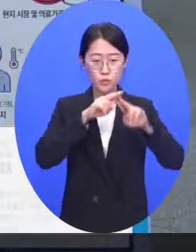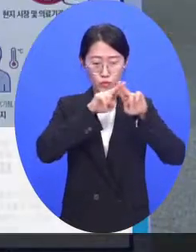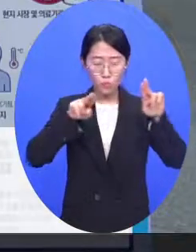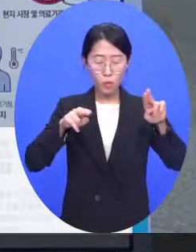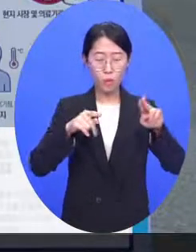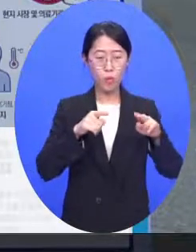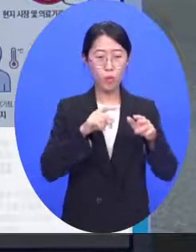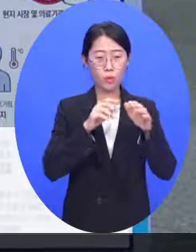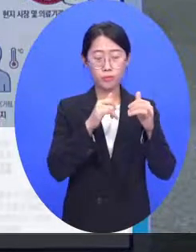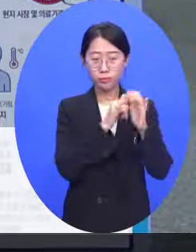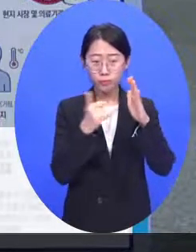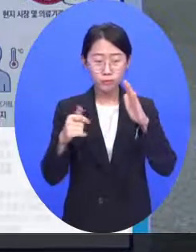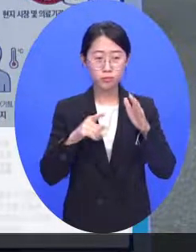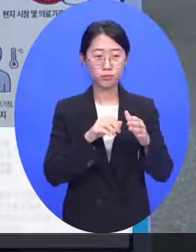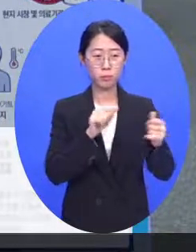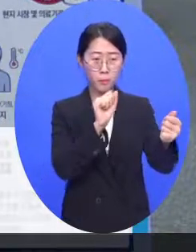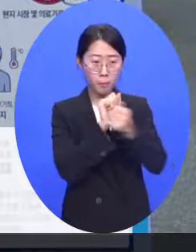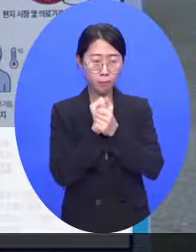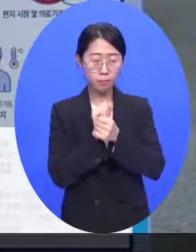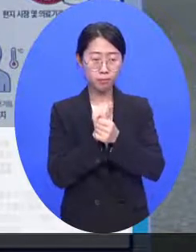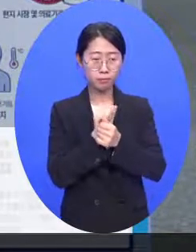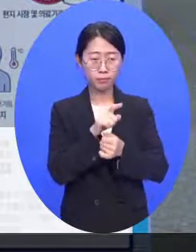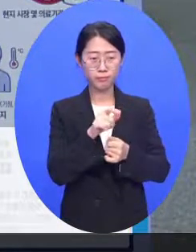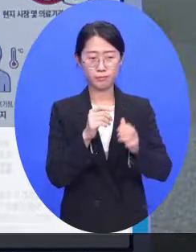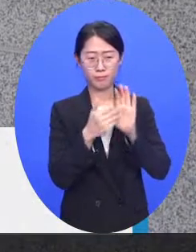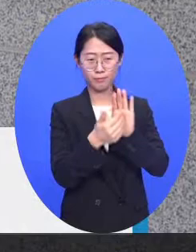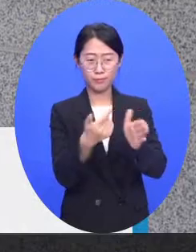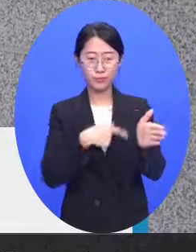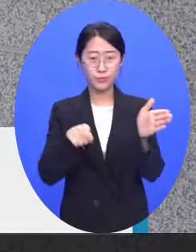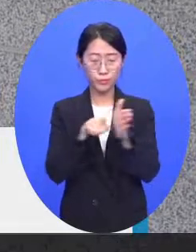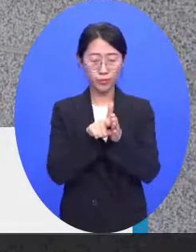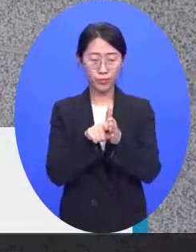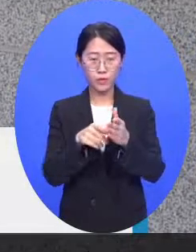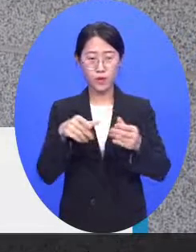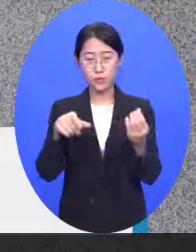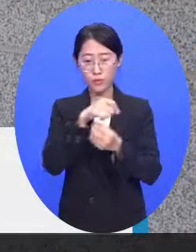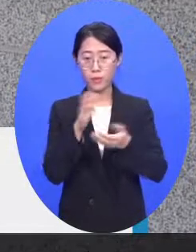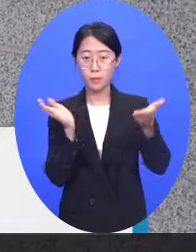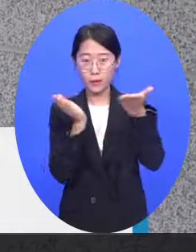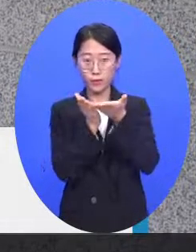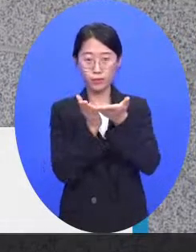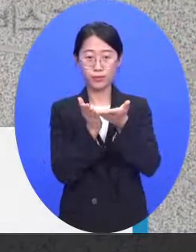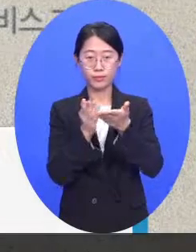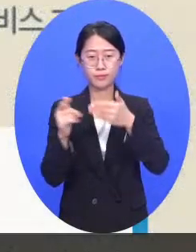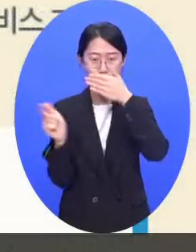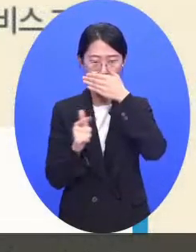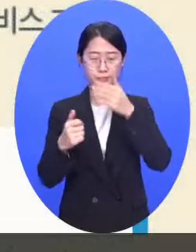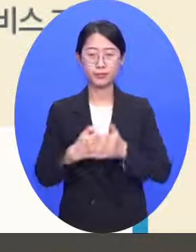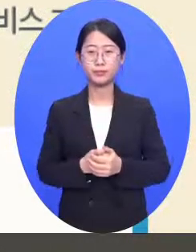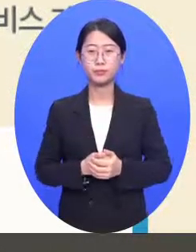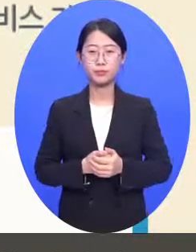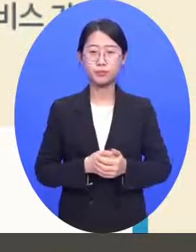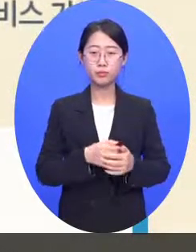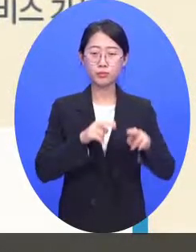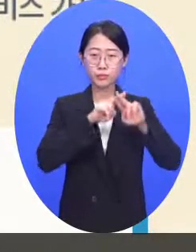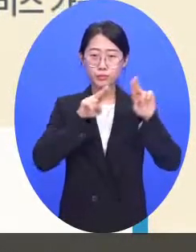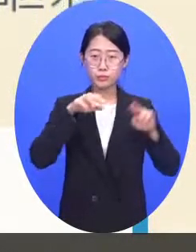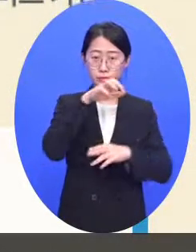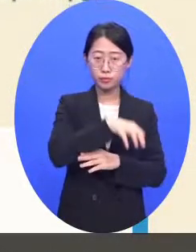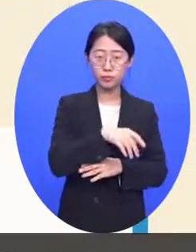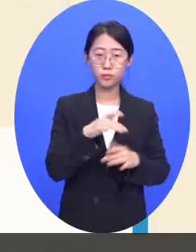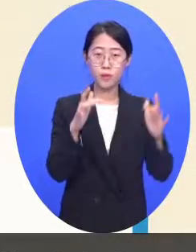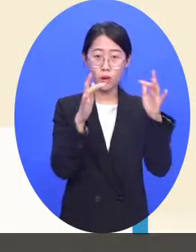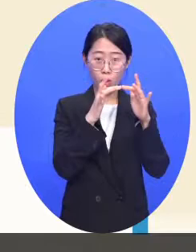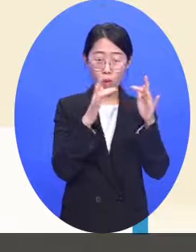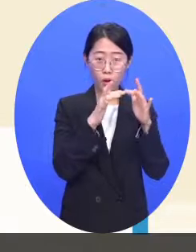점검하고 추모 성묘객 감염병 예방을 위한 추석 맞춤형 방역 대책을 추진합니다. 먼저 천안 추모공원은